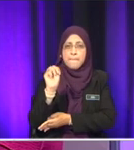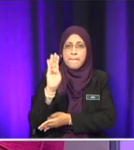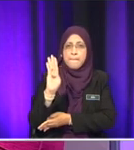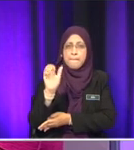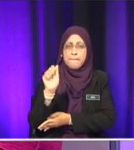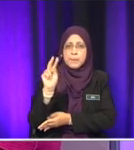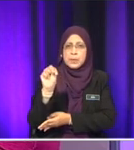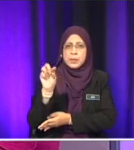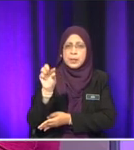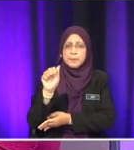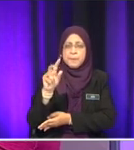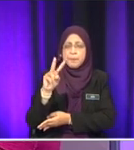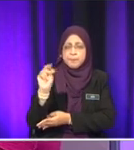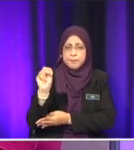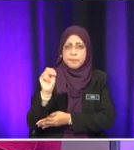timbangan